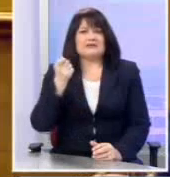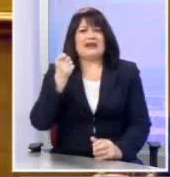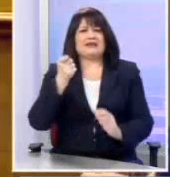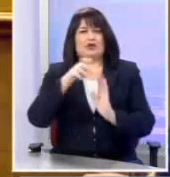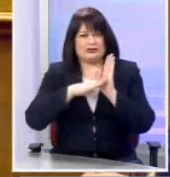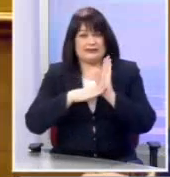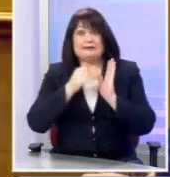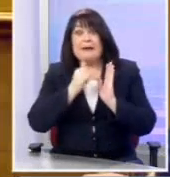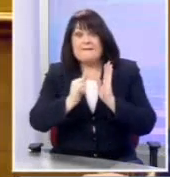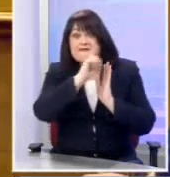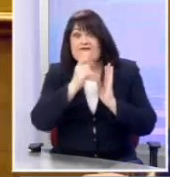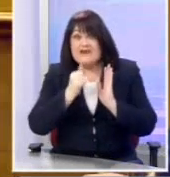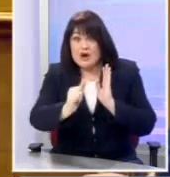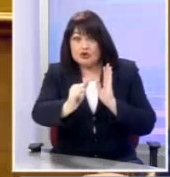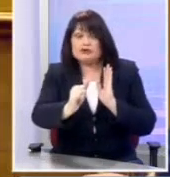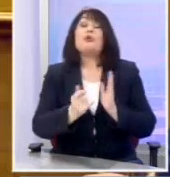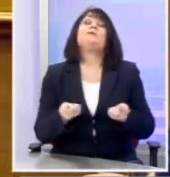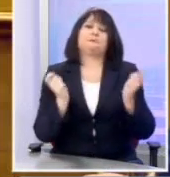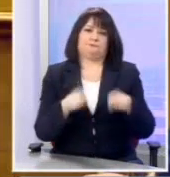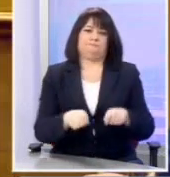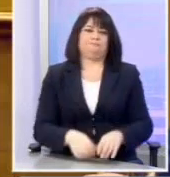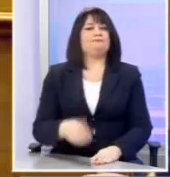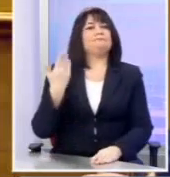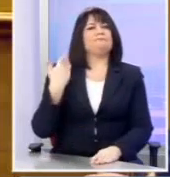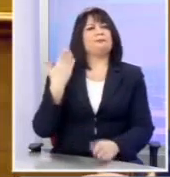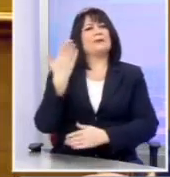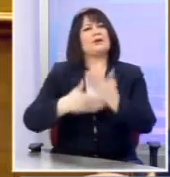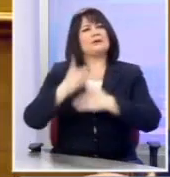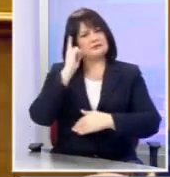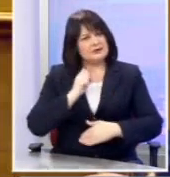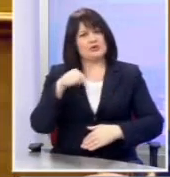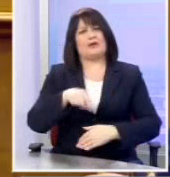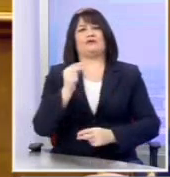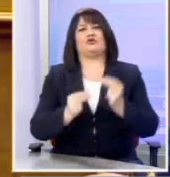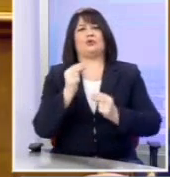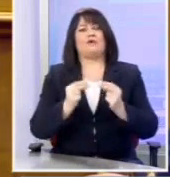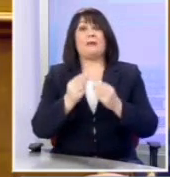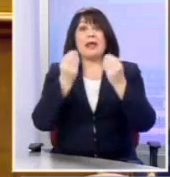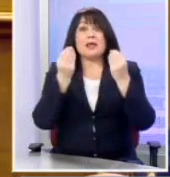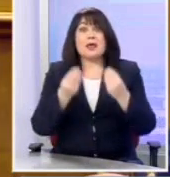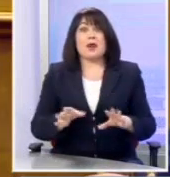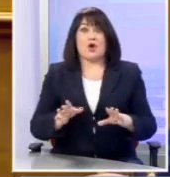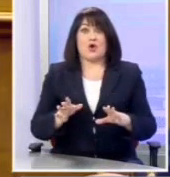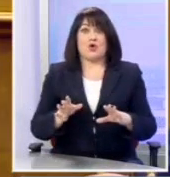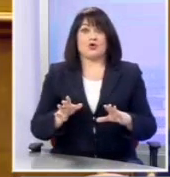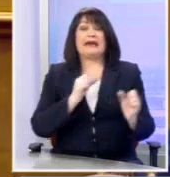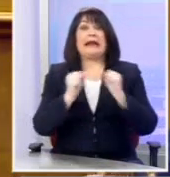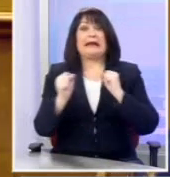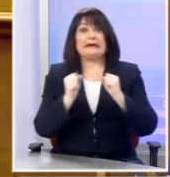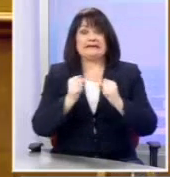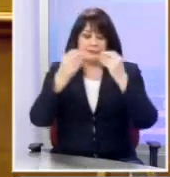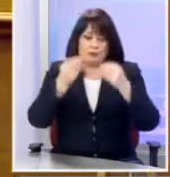βιώσιμο. Ένα πρόβλημα γνωστό εδώ και χρόνια, που επιδεινώθηκε όμως ραγδαία στα χρόνια της κρίσης.